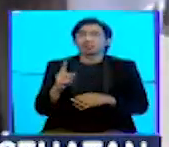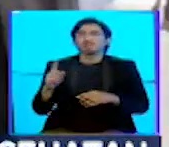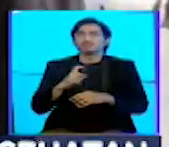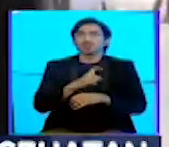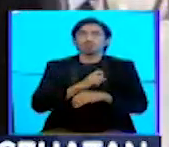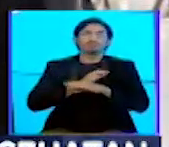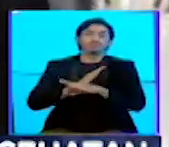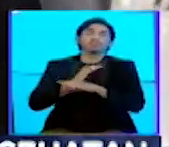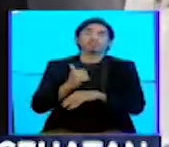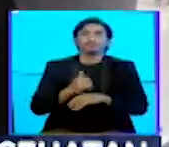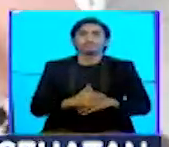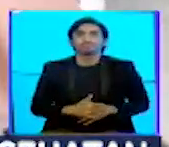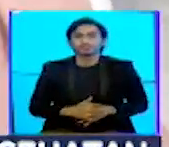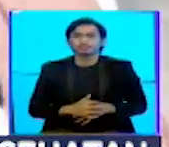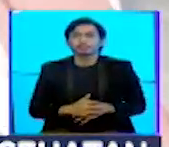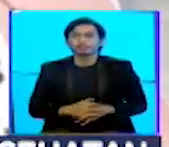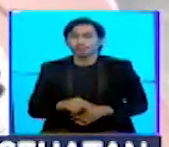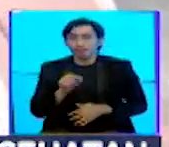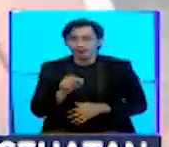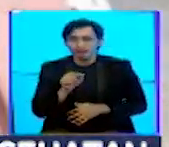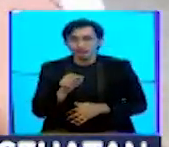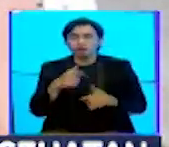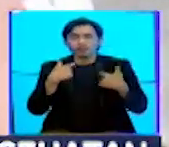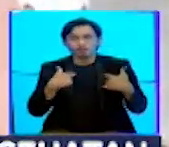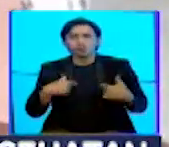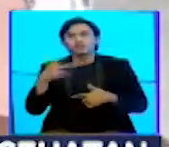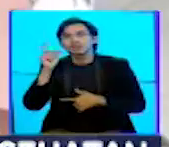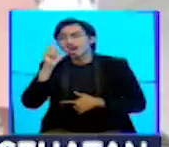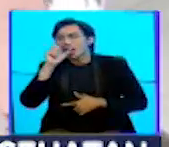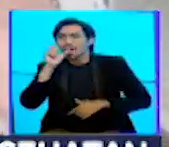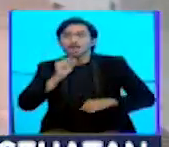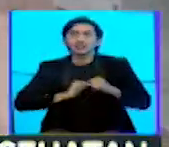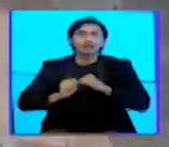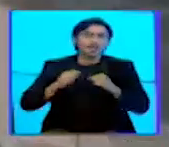mengupayakan berbagai cara untuk mengantisipasi lonjakan kasus COVID-19 di 2 pekan depan.